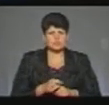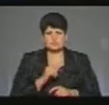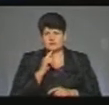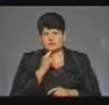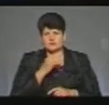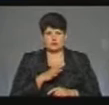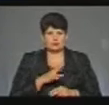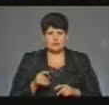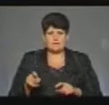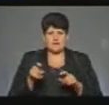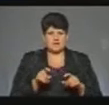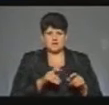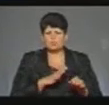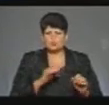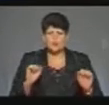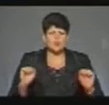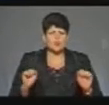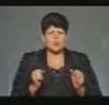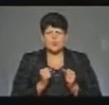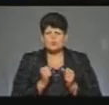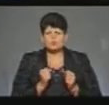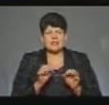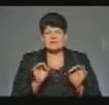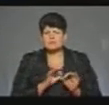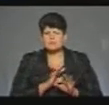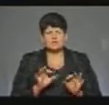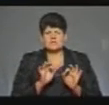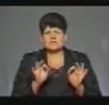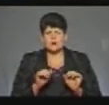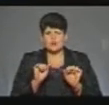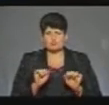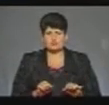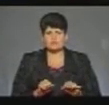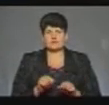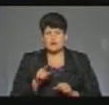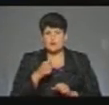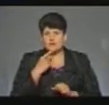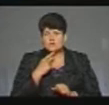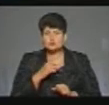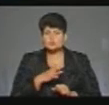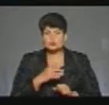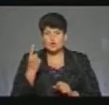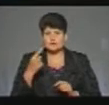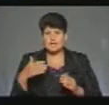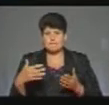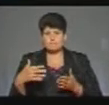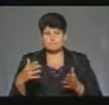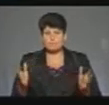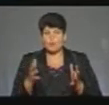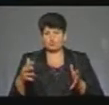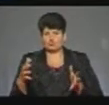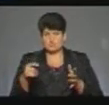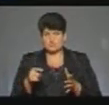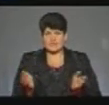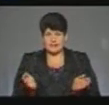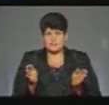було приїжджати, був холодно, а не було ніякої можливості, нічого. Вона казала, що була одна подушечка у неї, і в ній